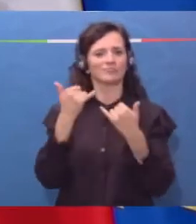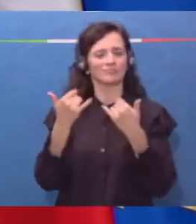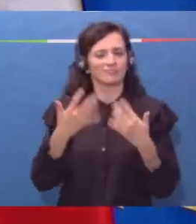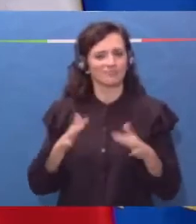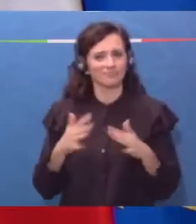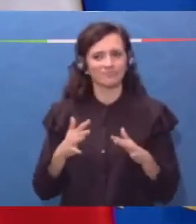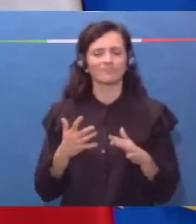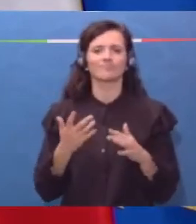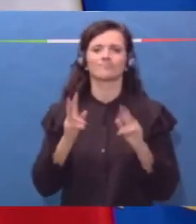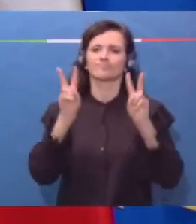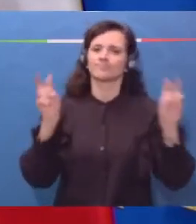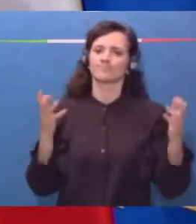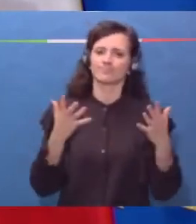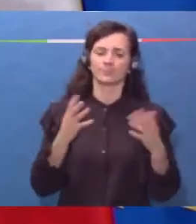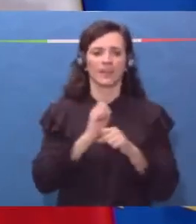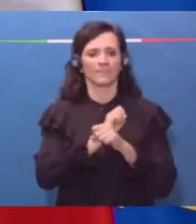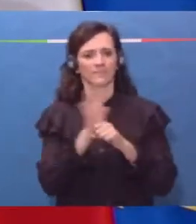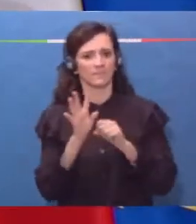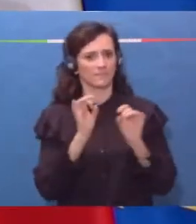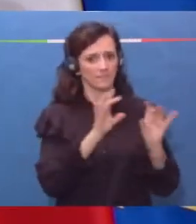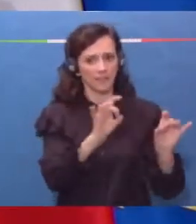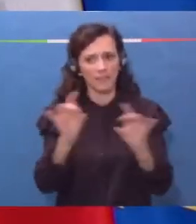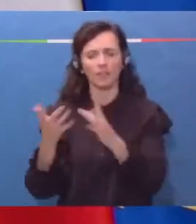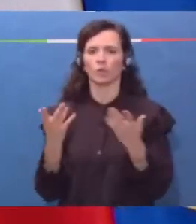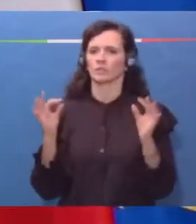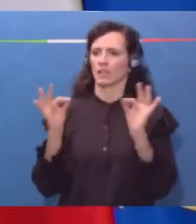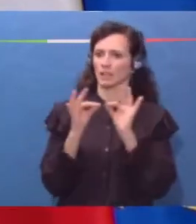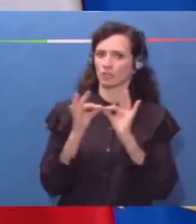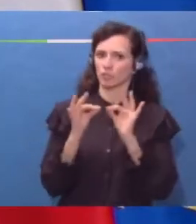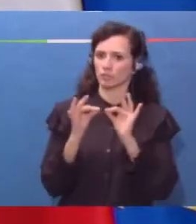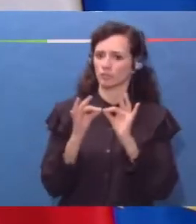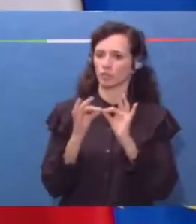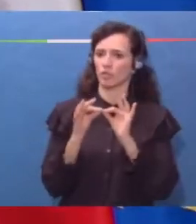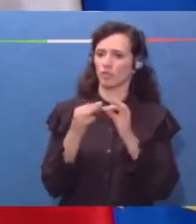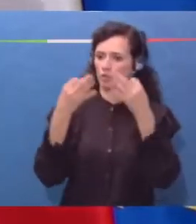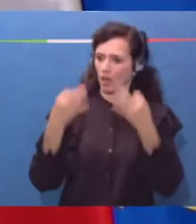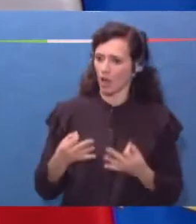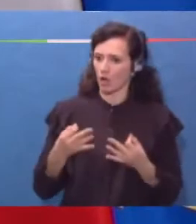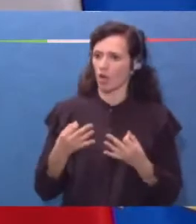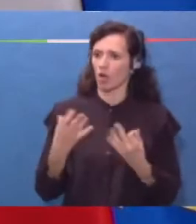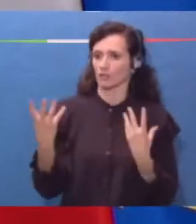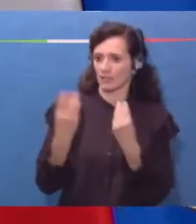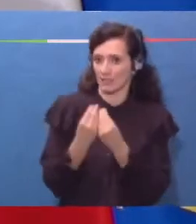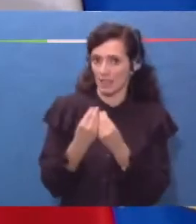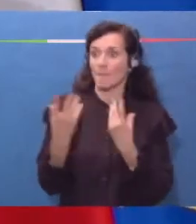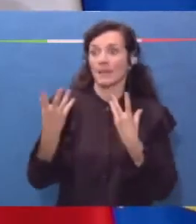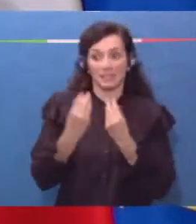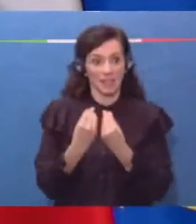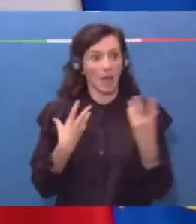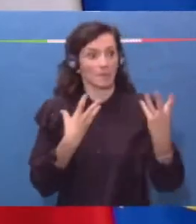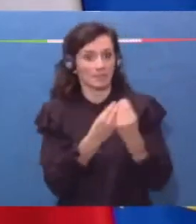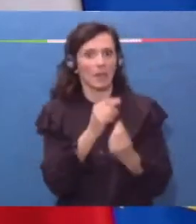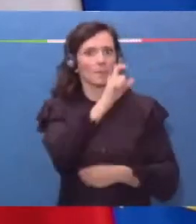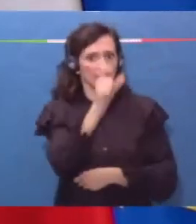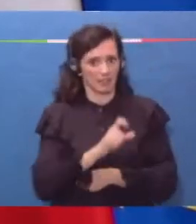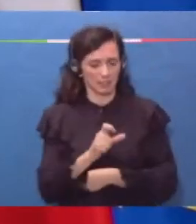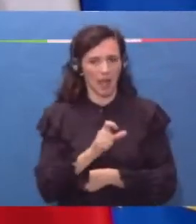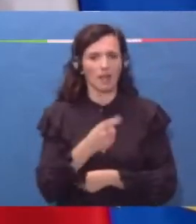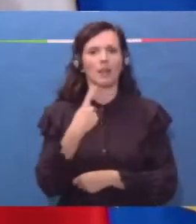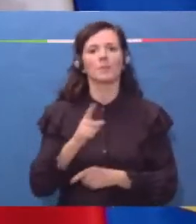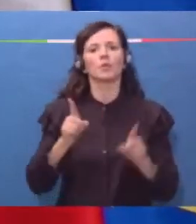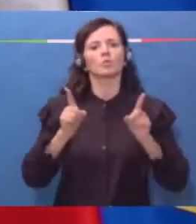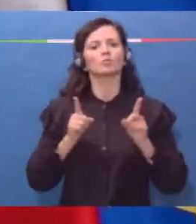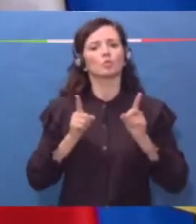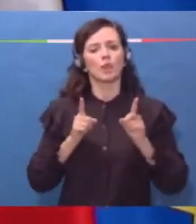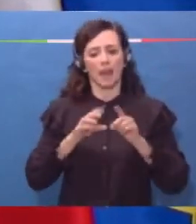di virus e delle decisioni coordinate che prendiamo con l'Italia, la Germania, la Commissione europea per la tutela dei